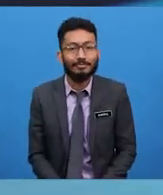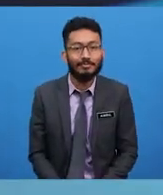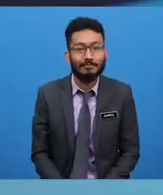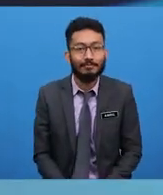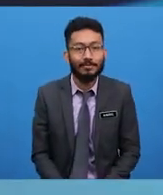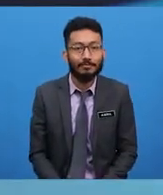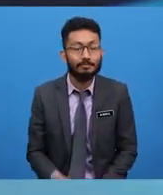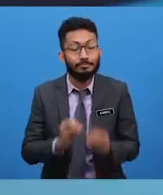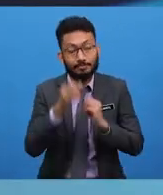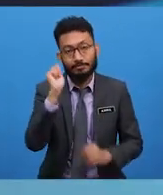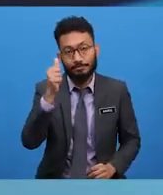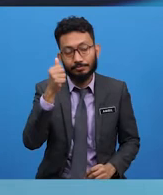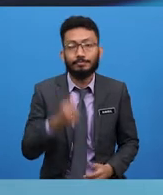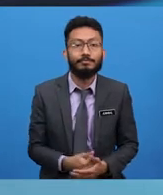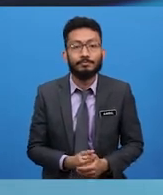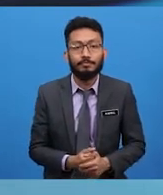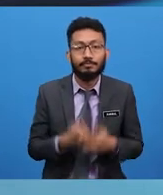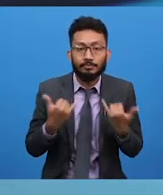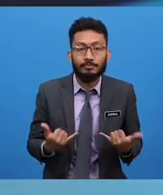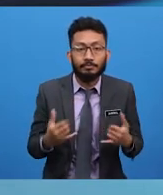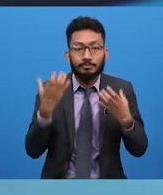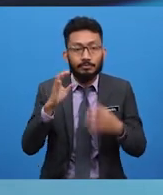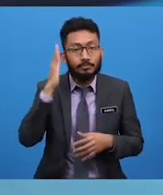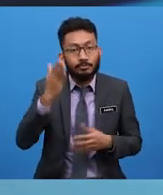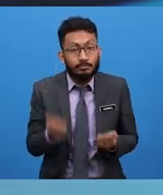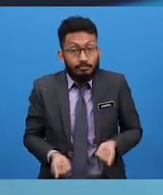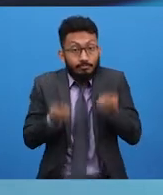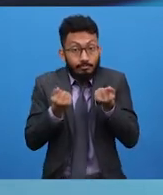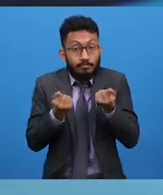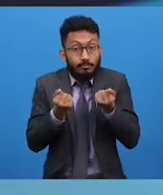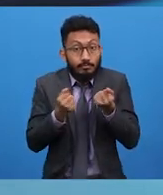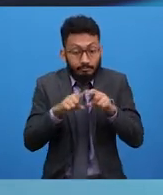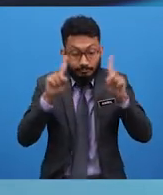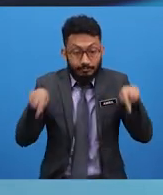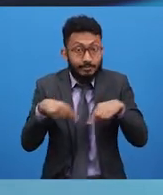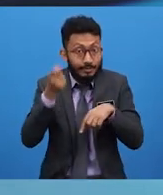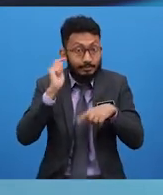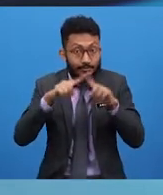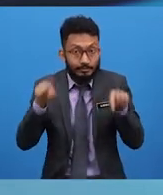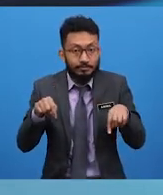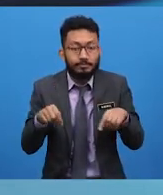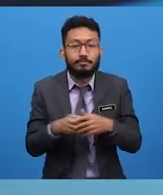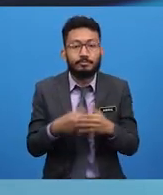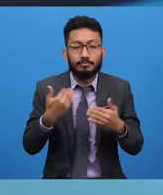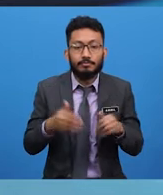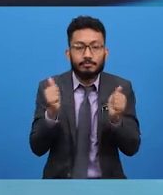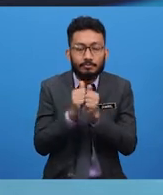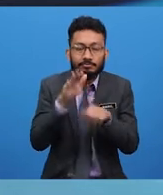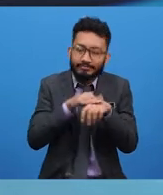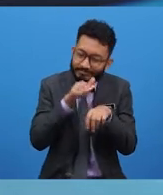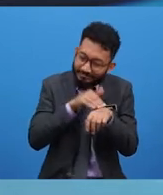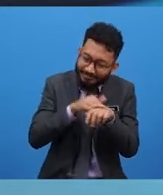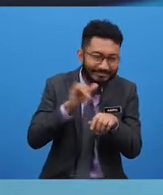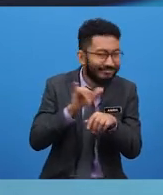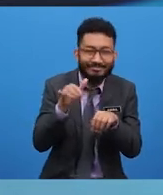Langkah ke-10, sekarang cikgu akan angkat pemidang dari kain dengan perlahan dan cikgu akan menggunakan